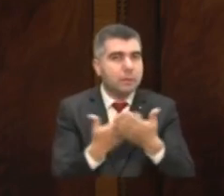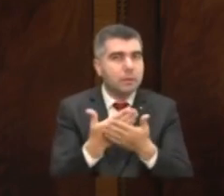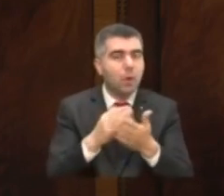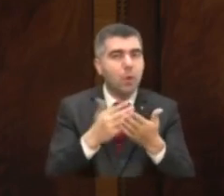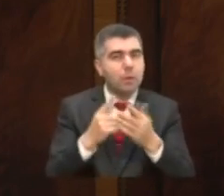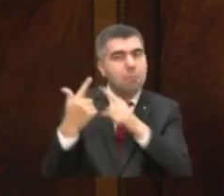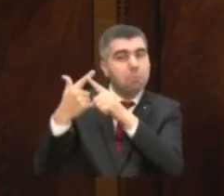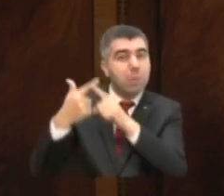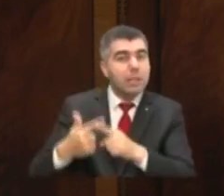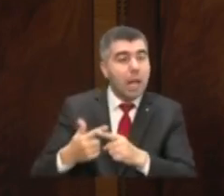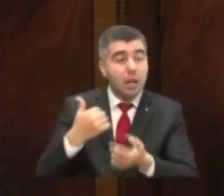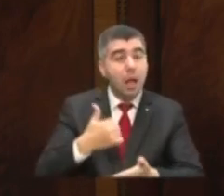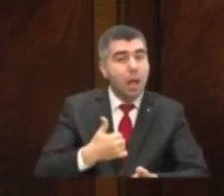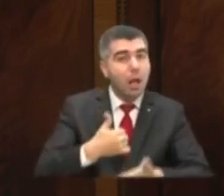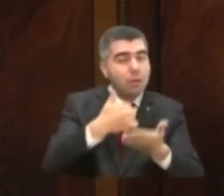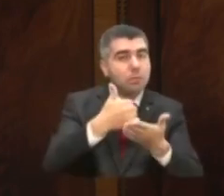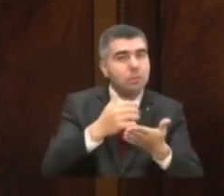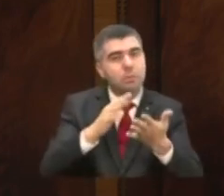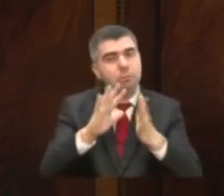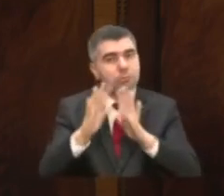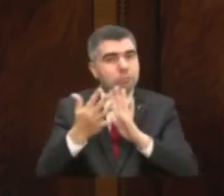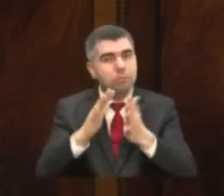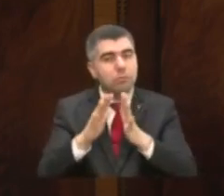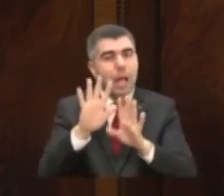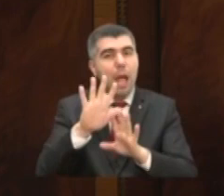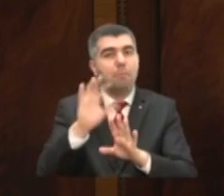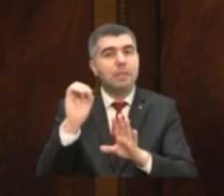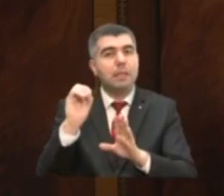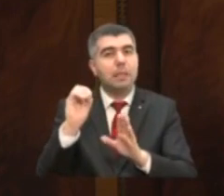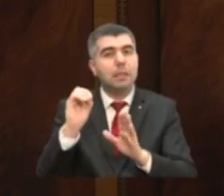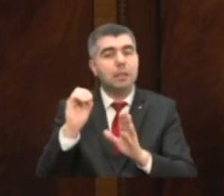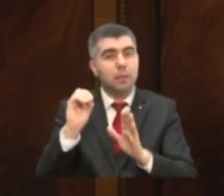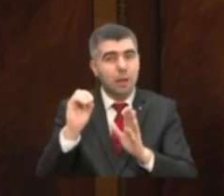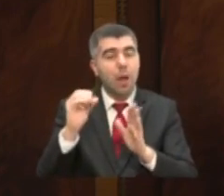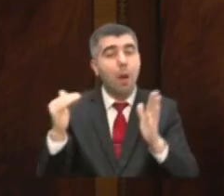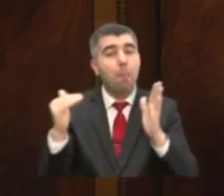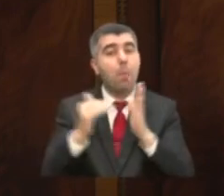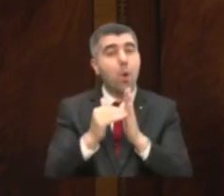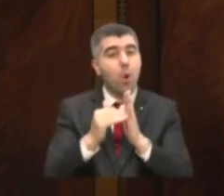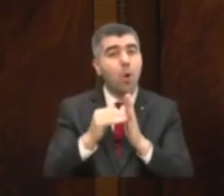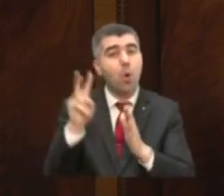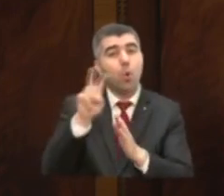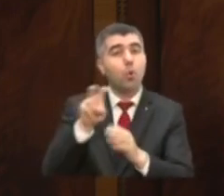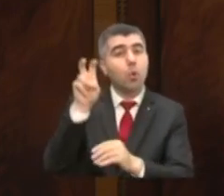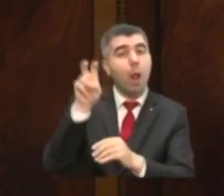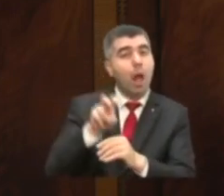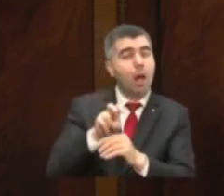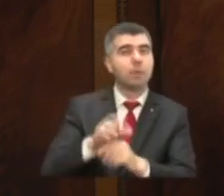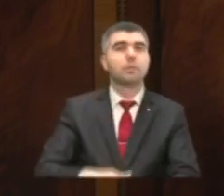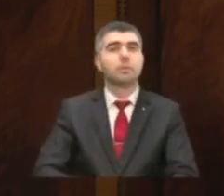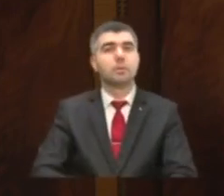تبلغ تكلفته المالية ما يناهز على 50 مليون دولار، يعني 500 مليون درهم تقريبا،